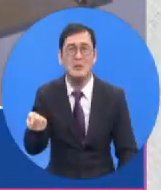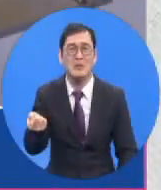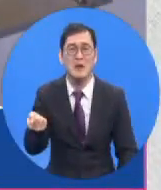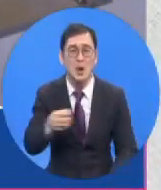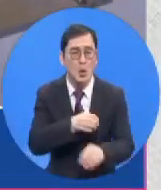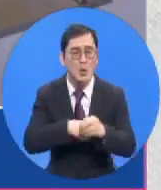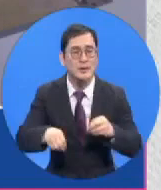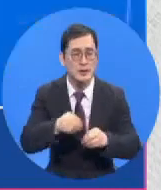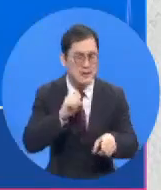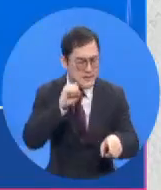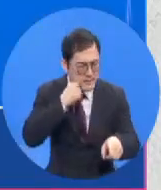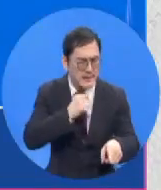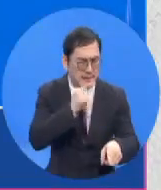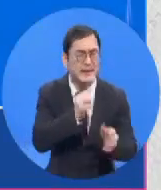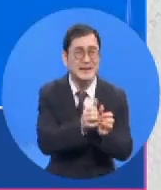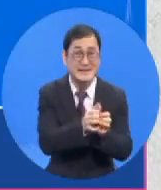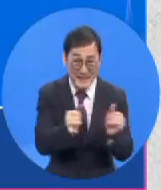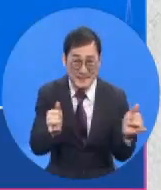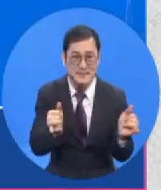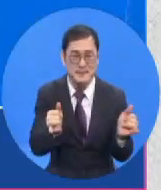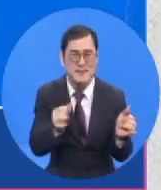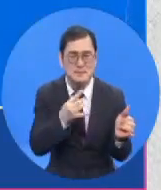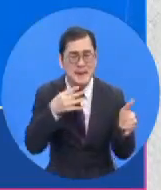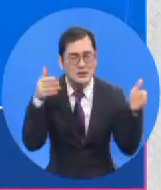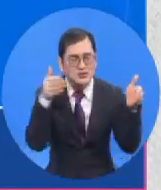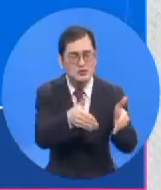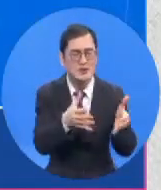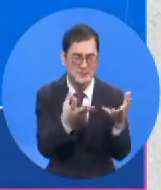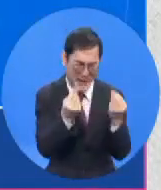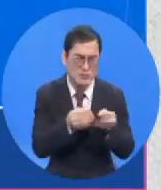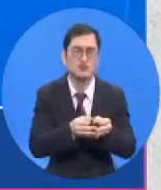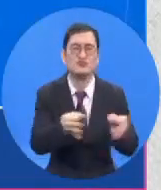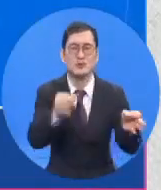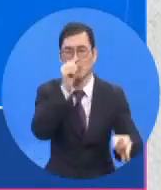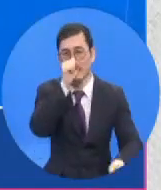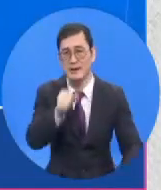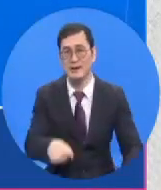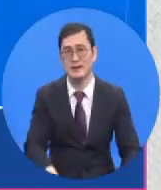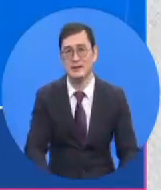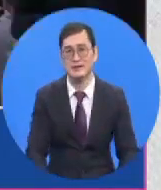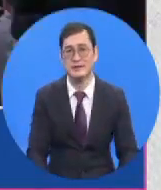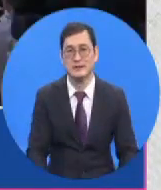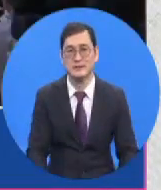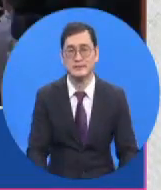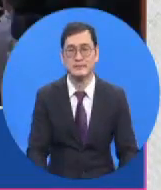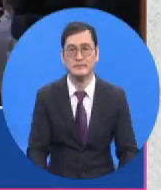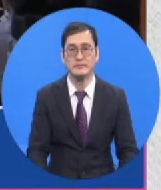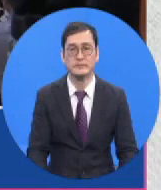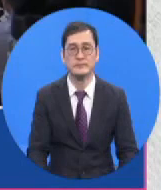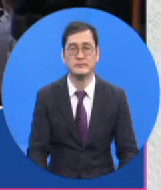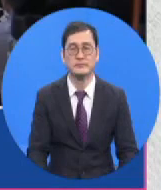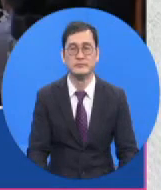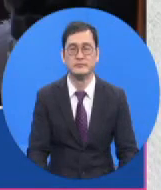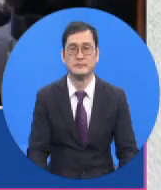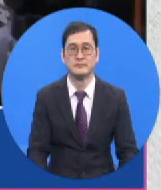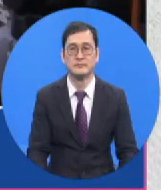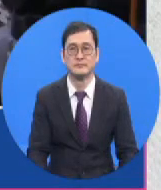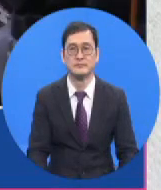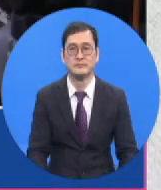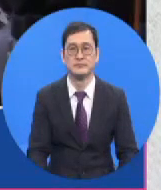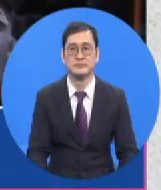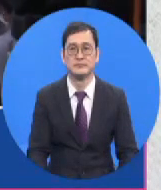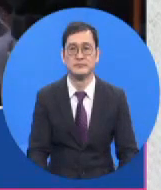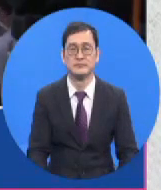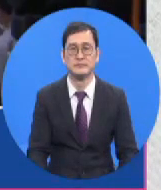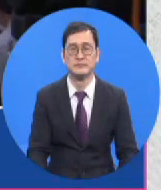원에서 300만 원이 아니라 3천만 원씩 줘야 되는 게 맞고 그다음에 뭐 배상 보상 얘기 나옵니다만 글쎄 올해 국가 예산에